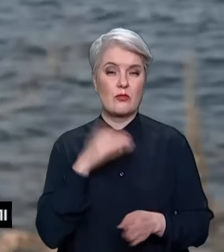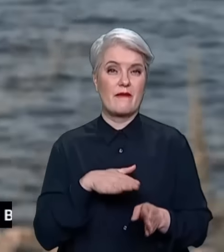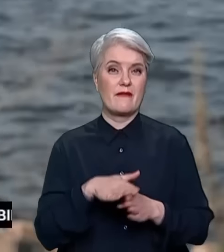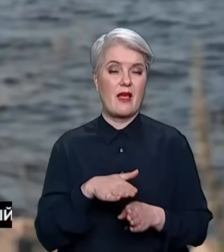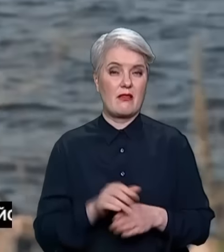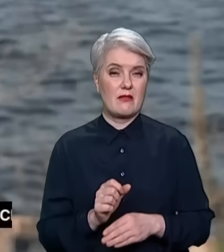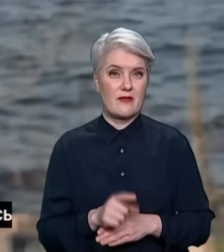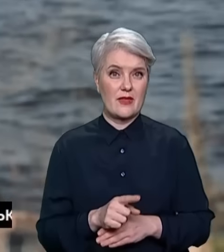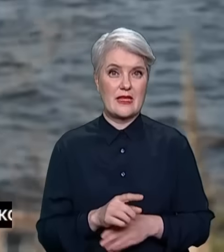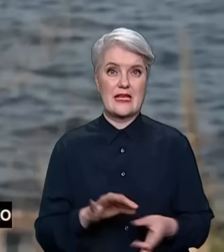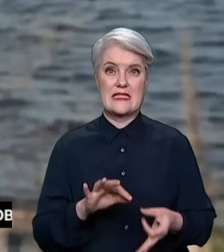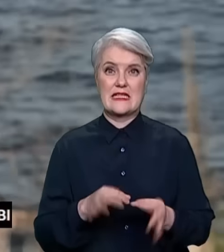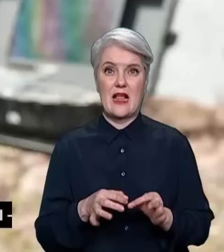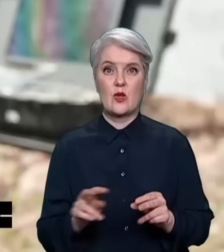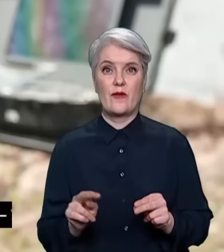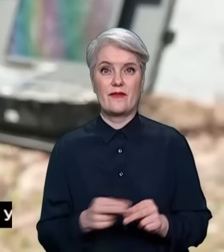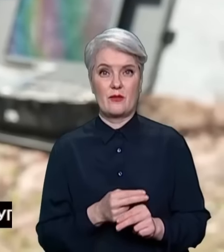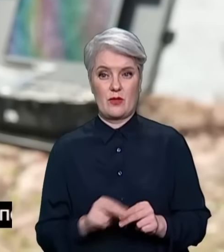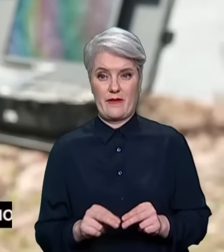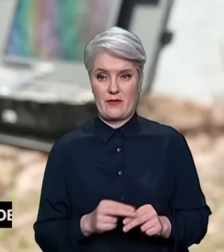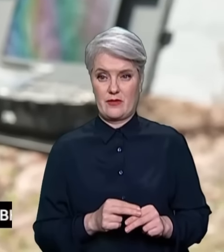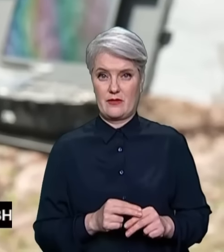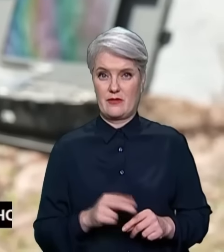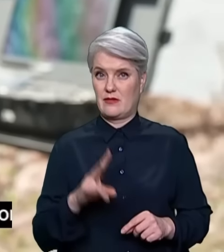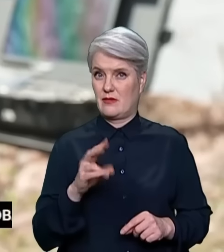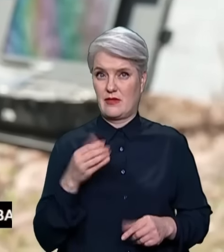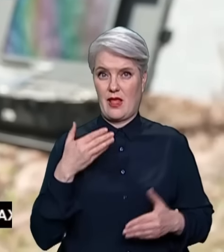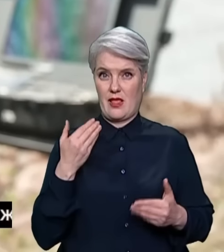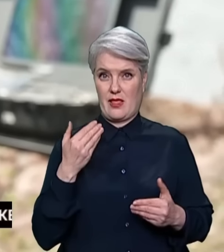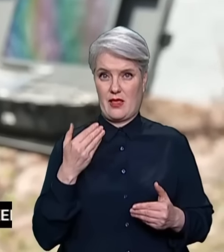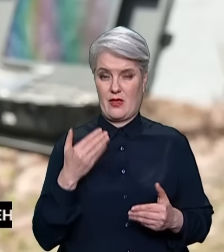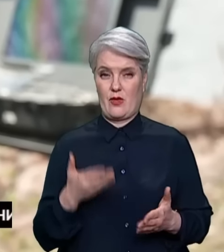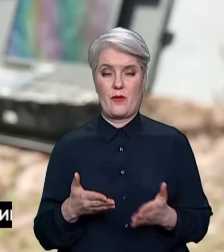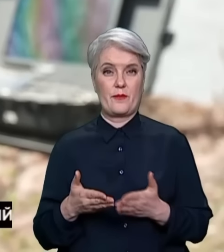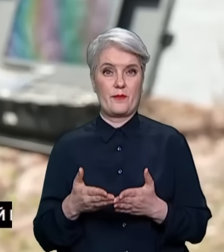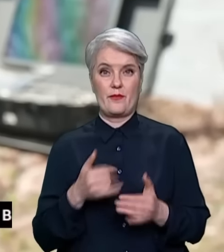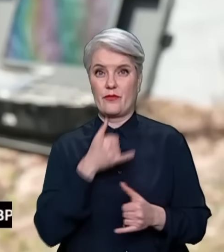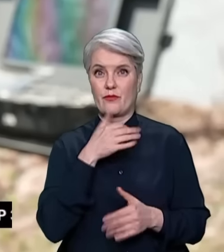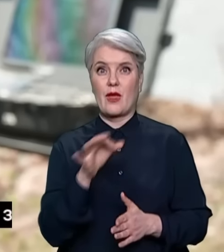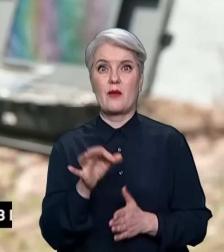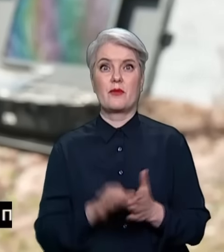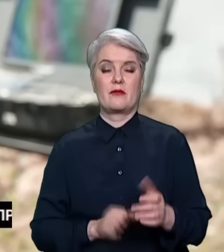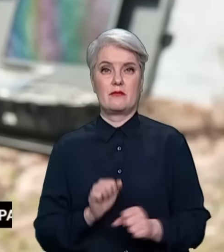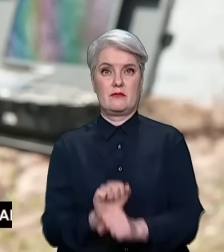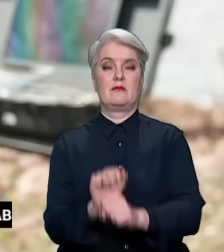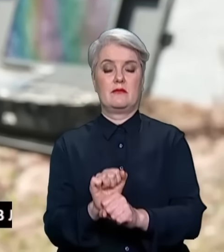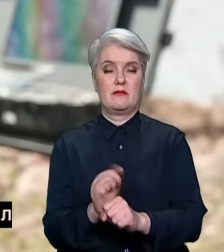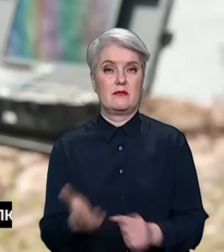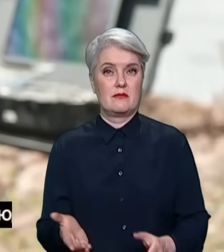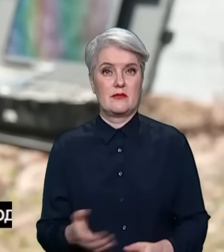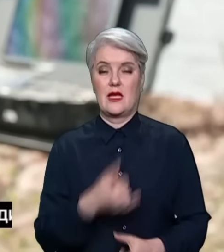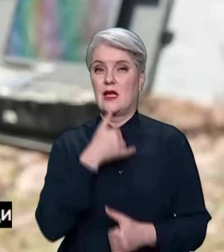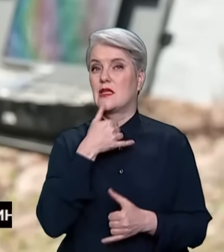словами військового, складно виправити. Це нелегко. Його неможливо моментально зупинити,